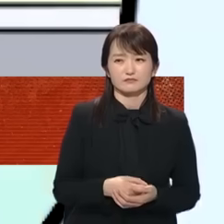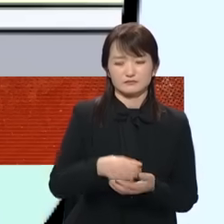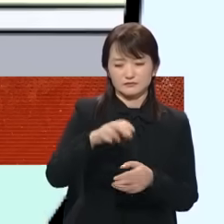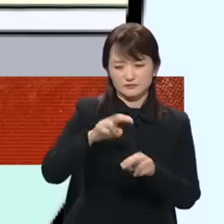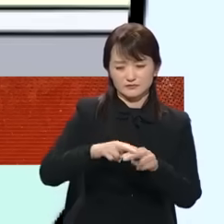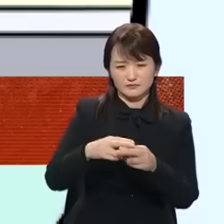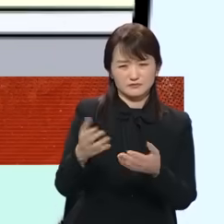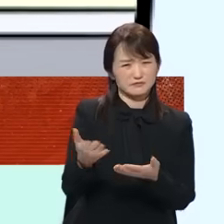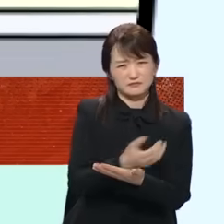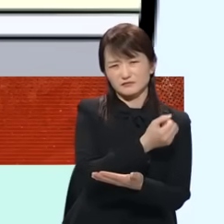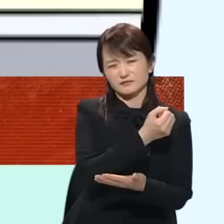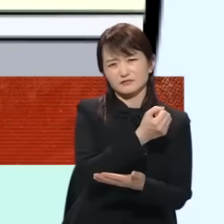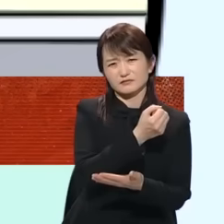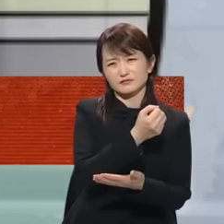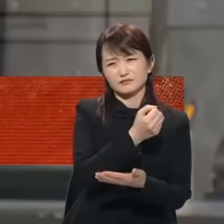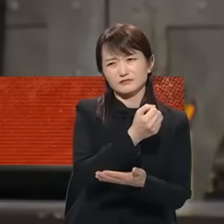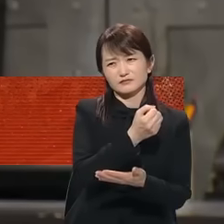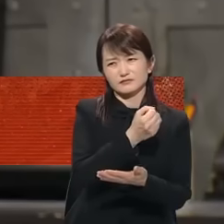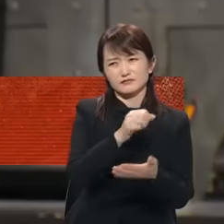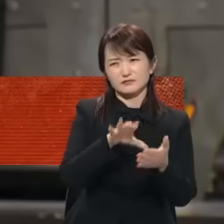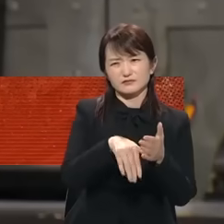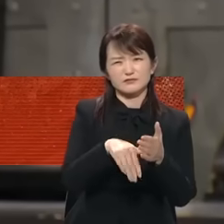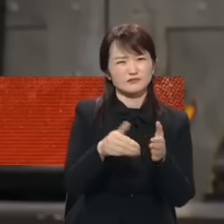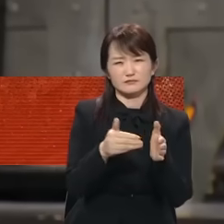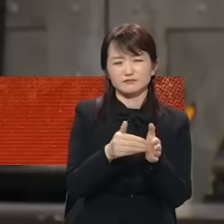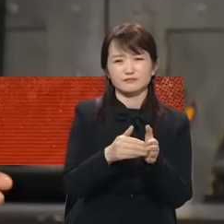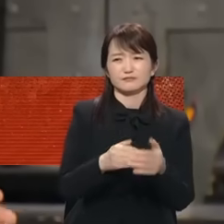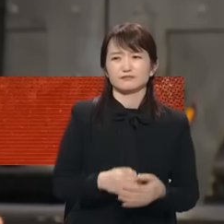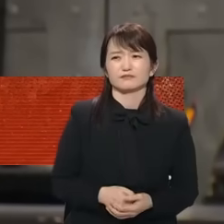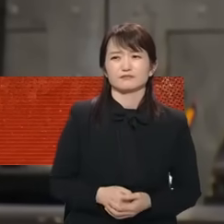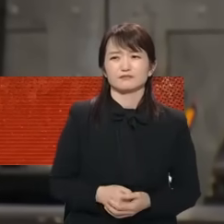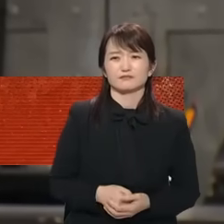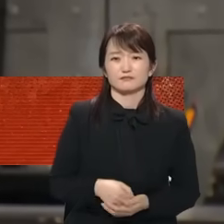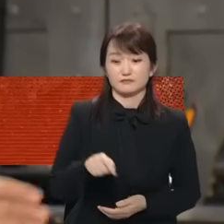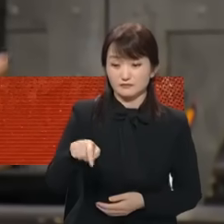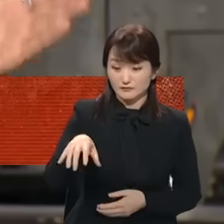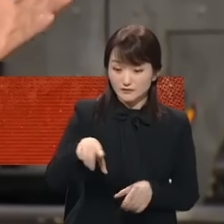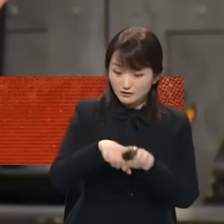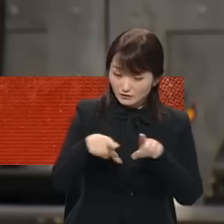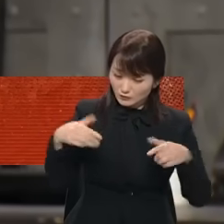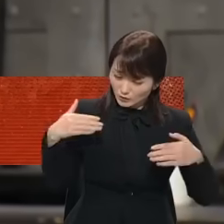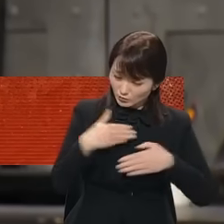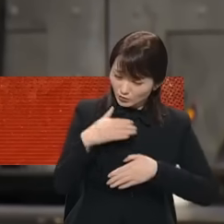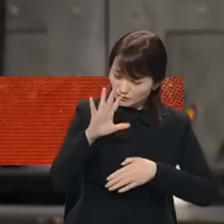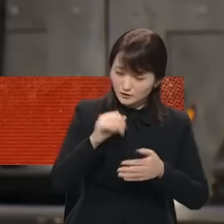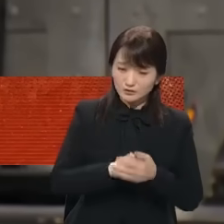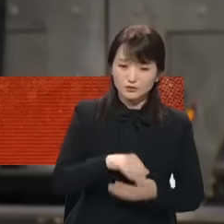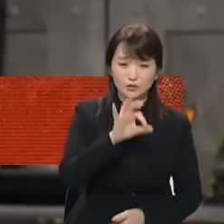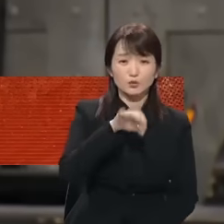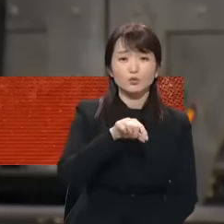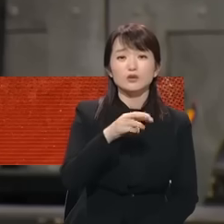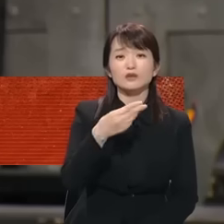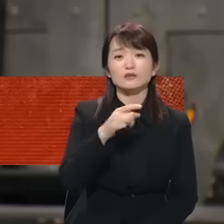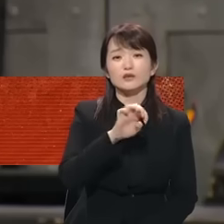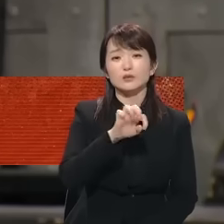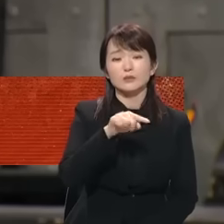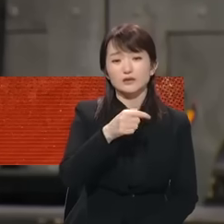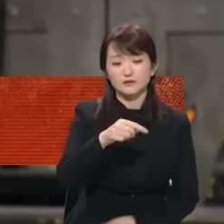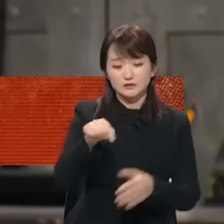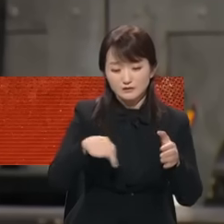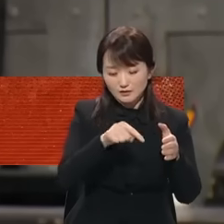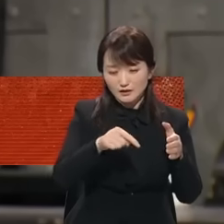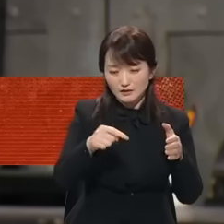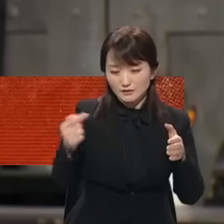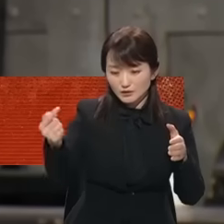정도의 어떤 시대는 지나지 않았을까요 게다가 저기 일반 목욕탕도 아니고 워터파크에 있다면 간단히 들 씻고